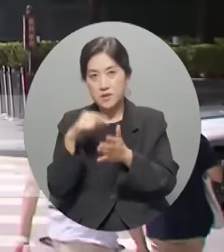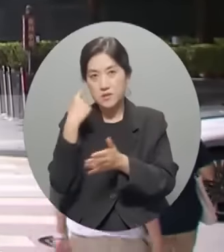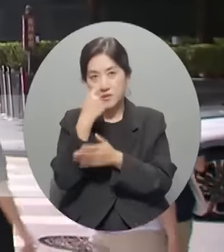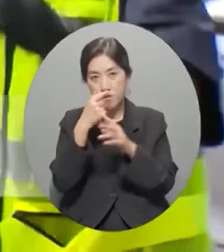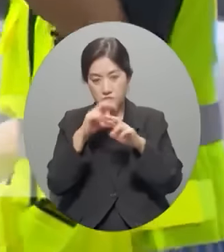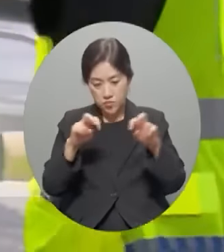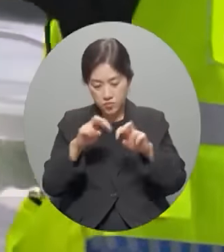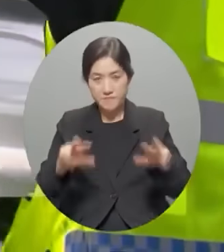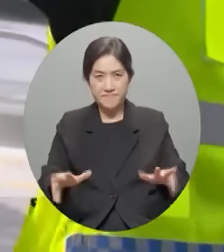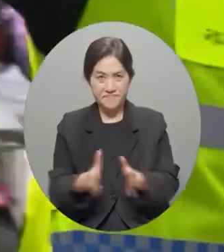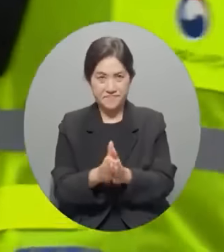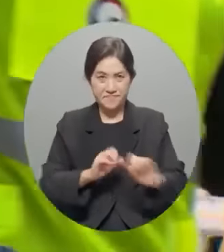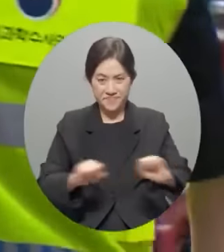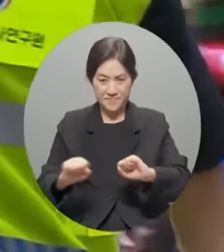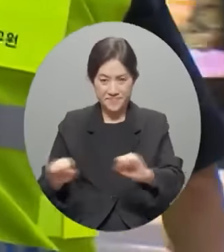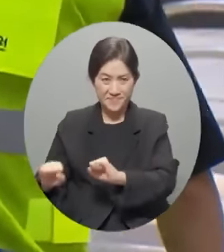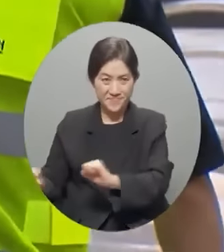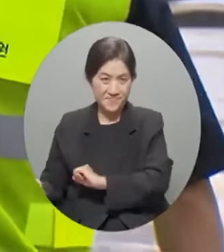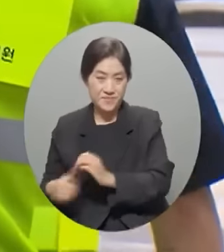분석도 본격화되고 있습니다.